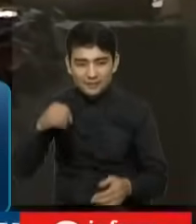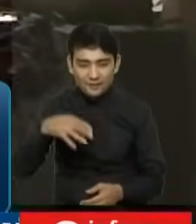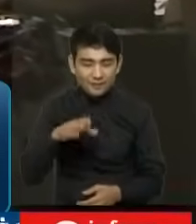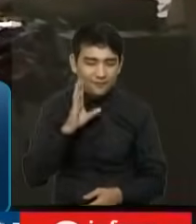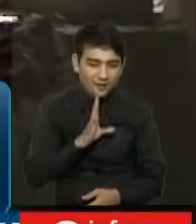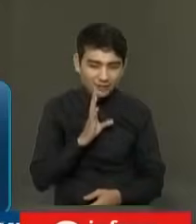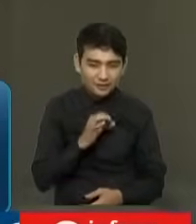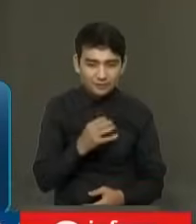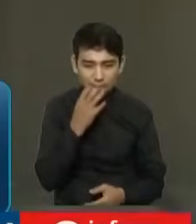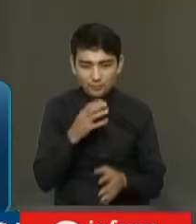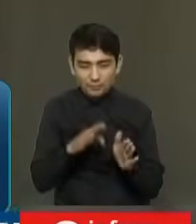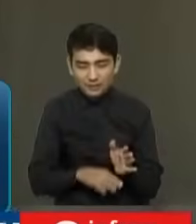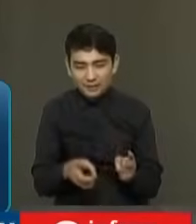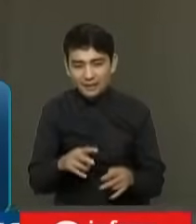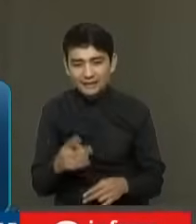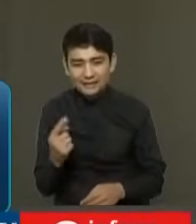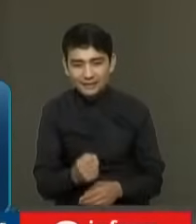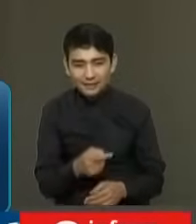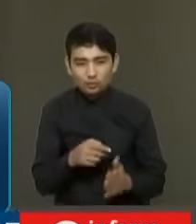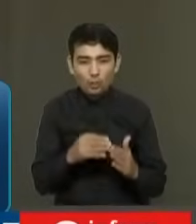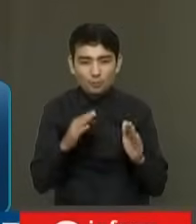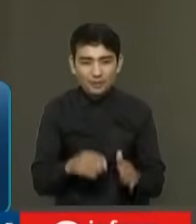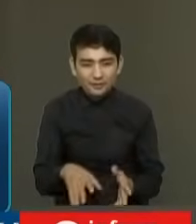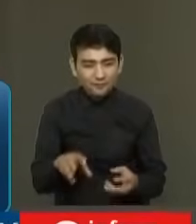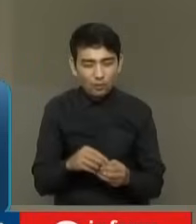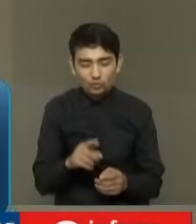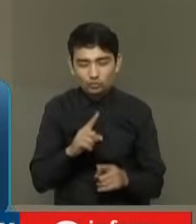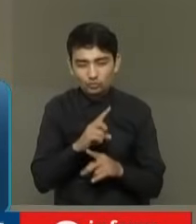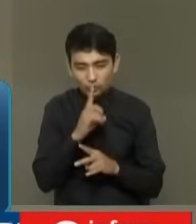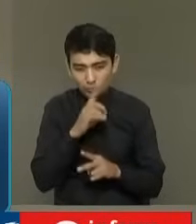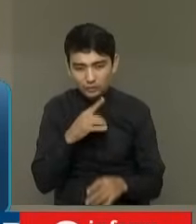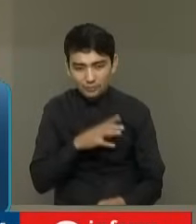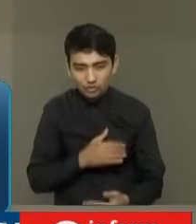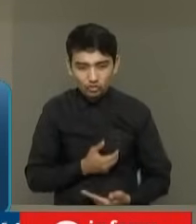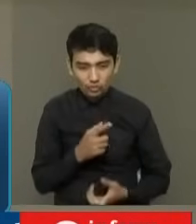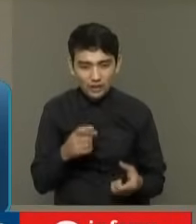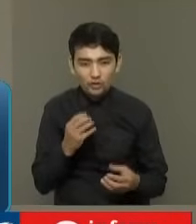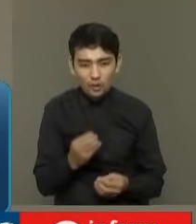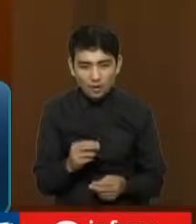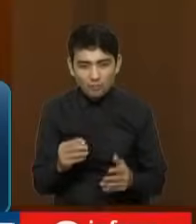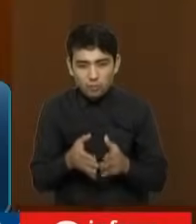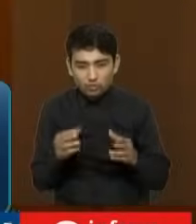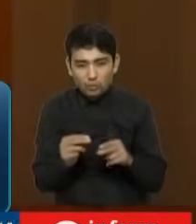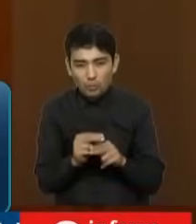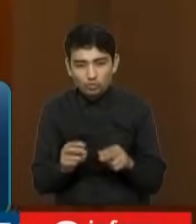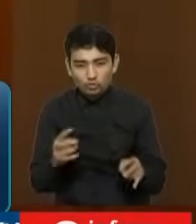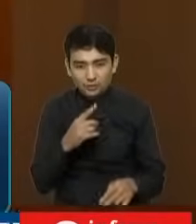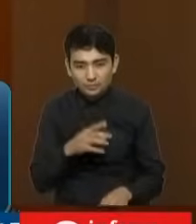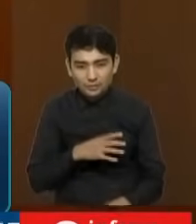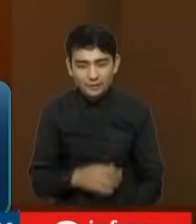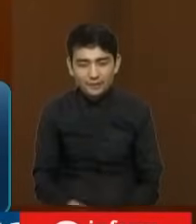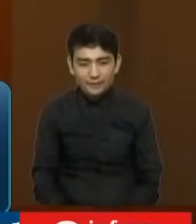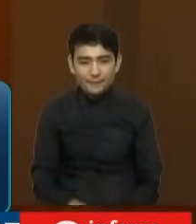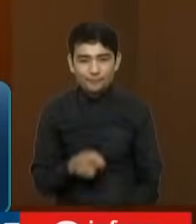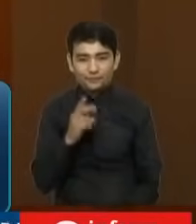и отопления. Около недели в доме не будет благ цивилизации, говорят жильцы. А еще предстоит большой ремонт. Говорили, что там был ремонт